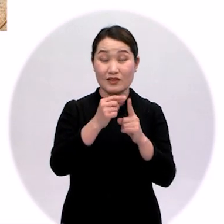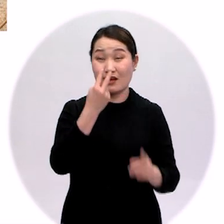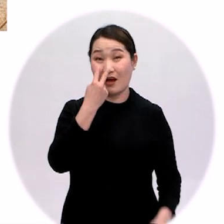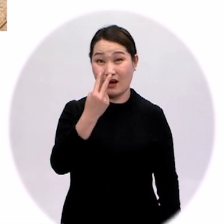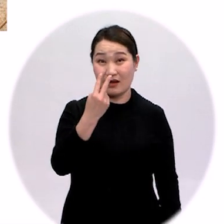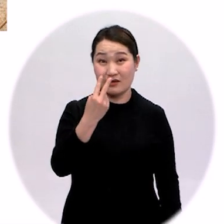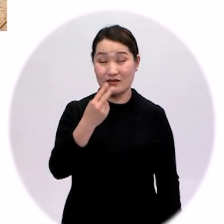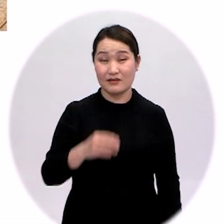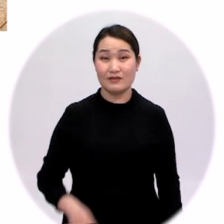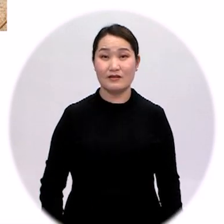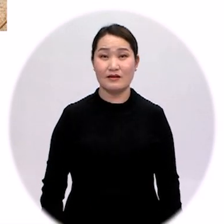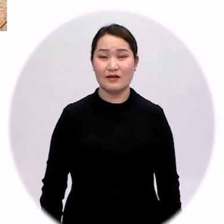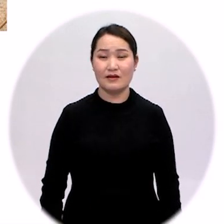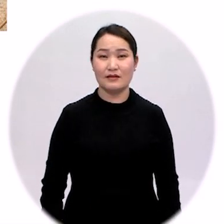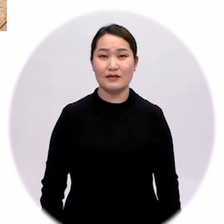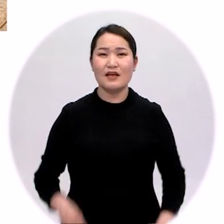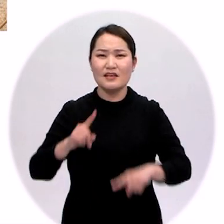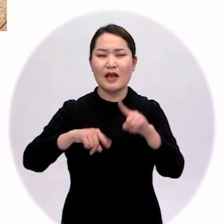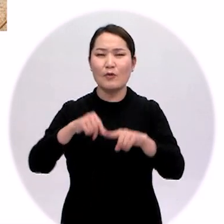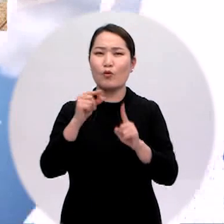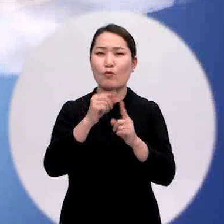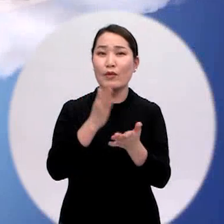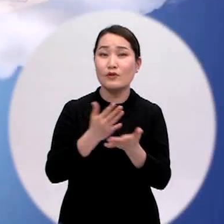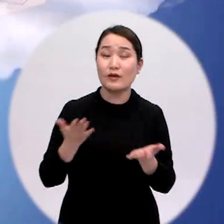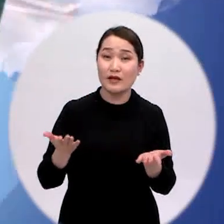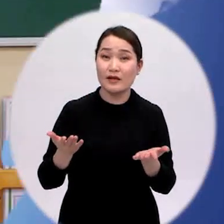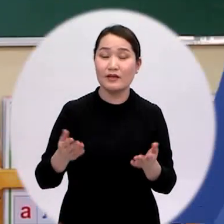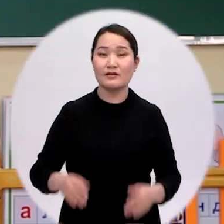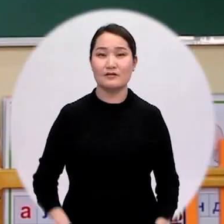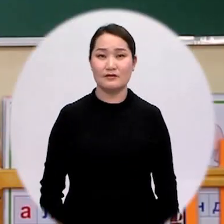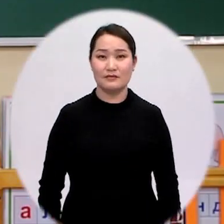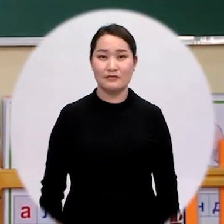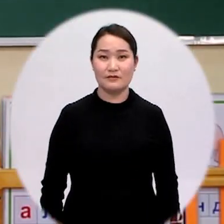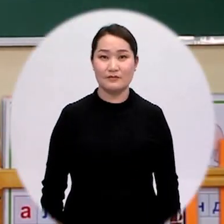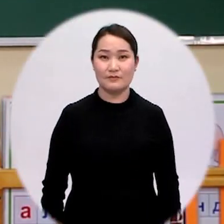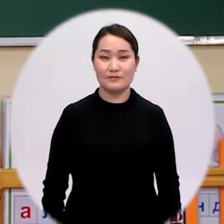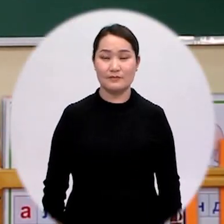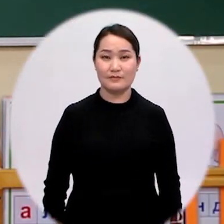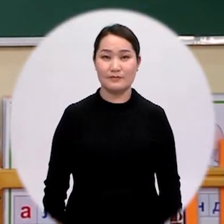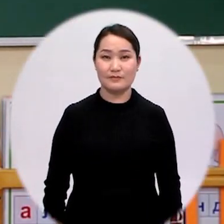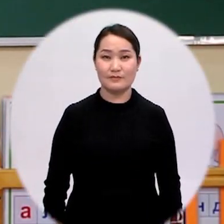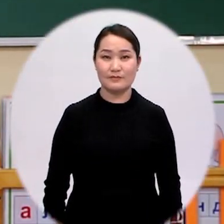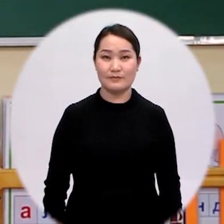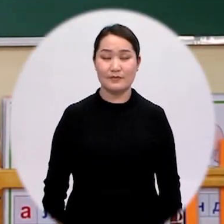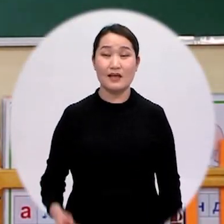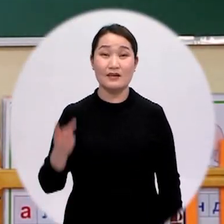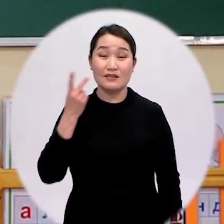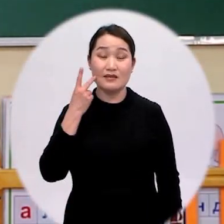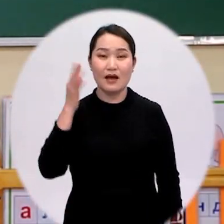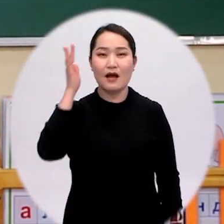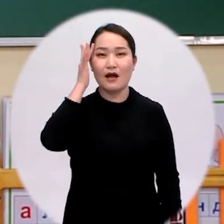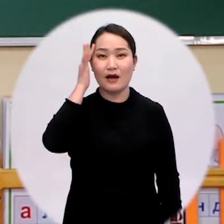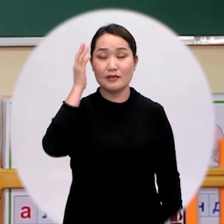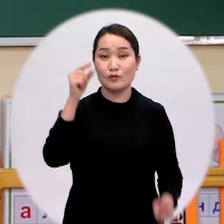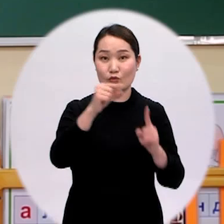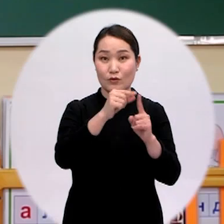үсэг маань ямар үгэнд тохиолдож байна хүүхдүүдээ? F үсэг маань бидний харилцан яриандаа хэрэглэгддэг гадаад